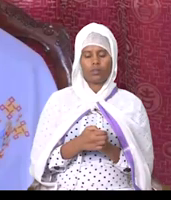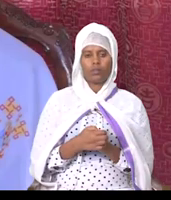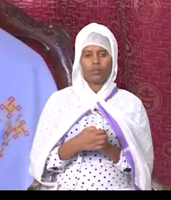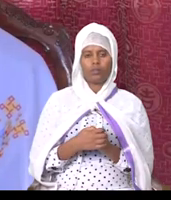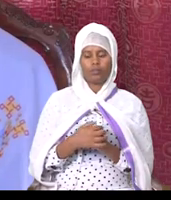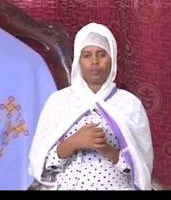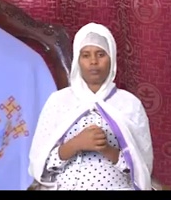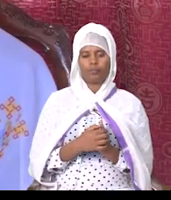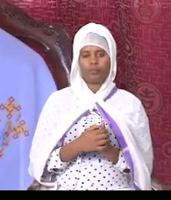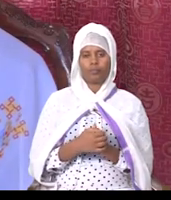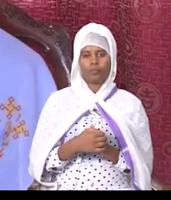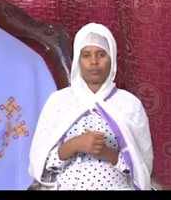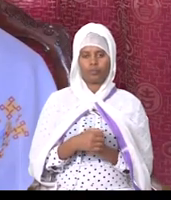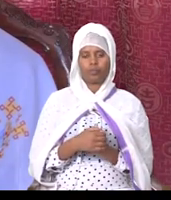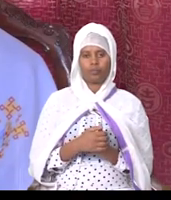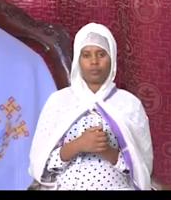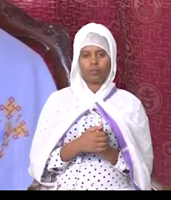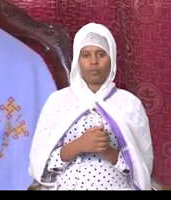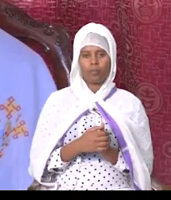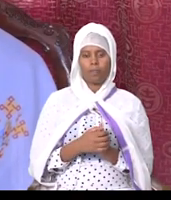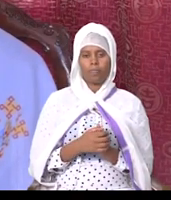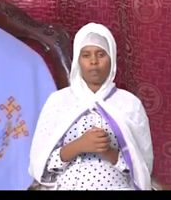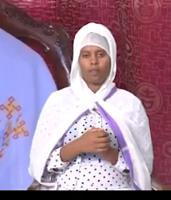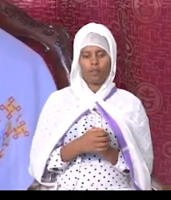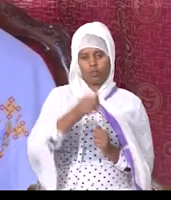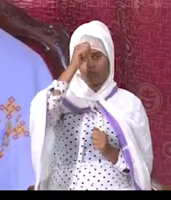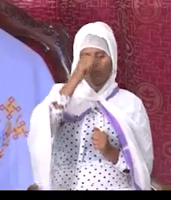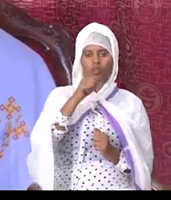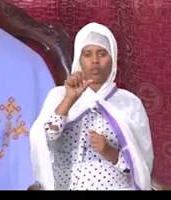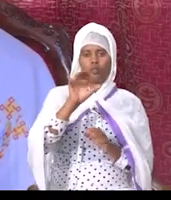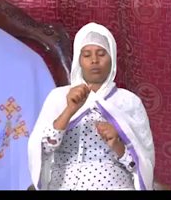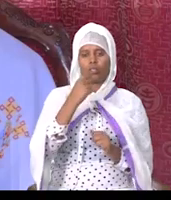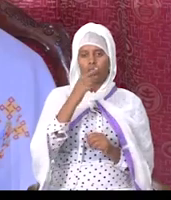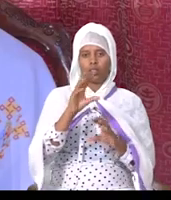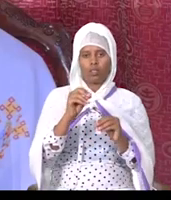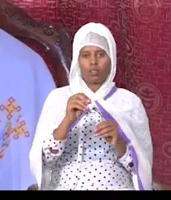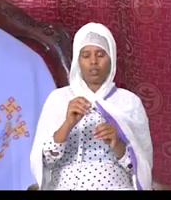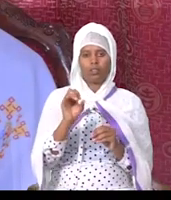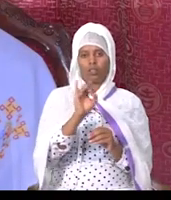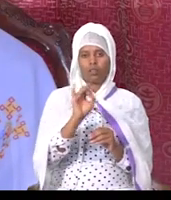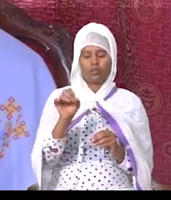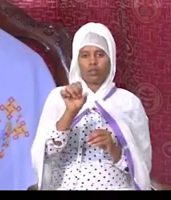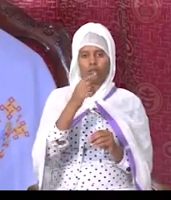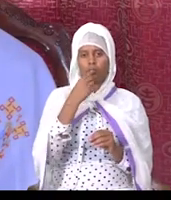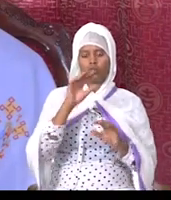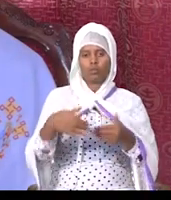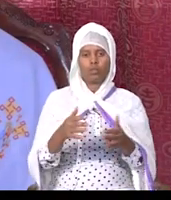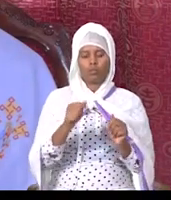ነግረከ ወለሊቃውንትከ ይዝየንውከ ይብል ነቦኻ ሕተቶሞ ክነግረካ እዩ ሊቃውንትካ